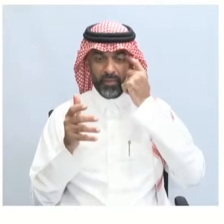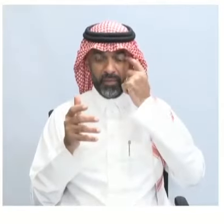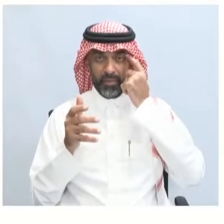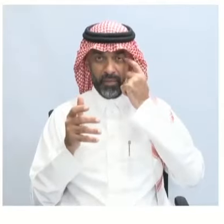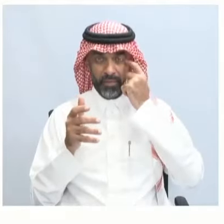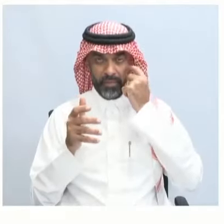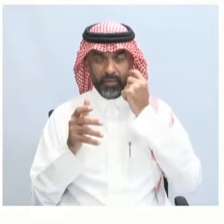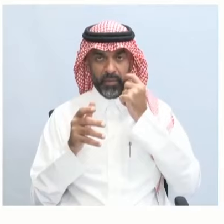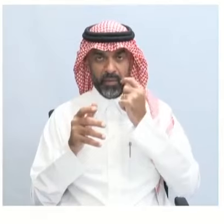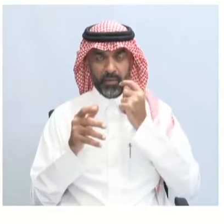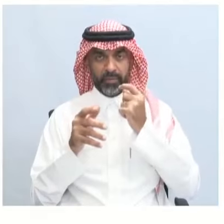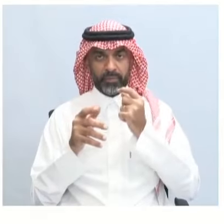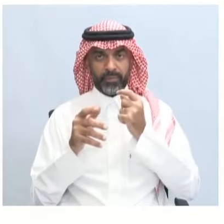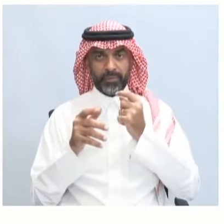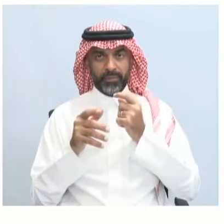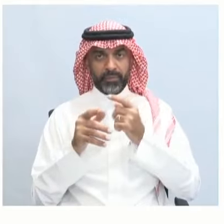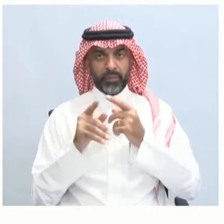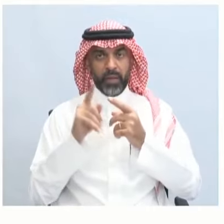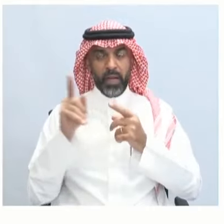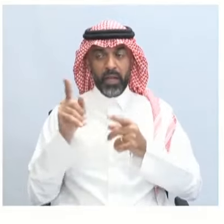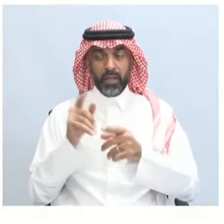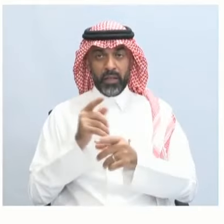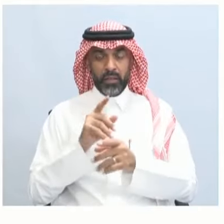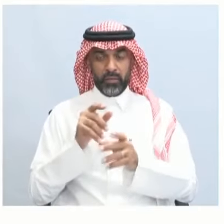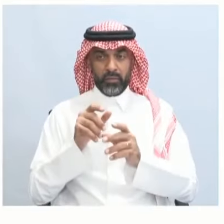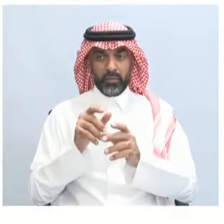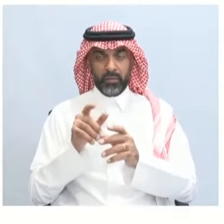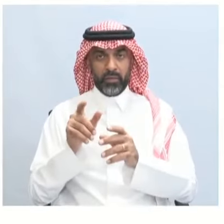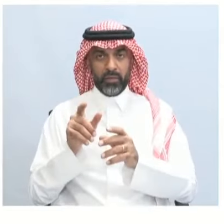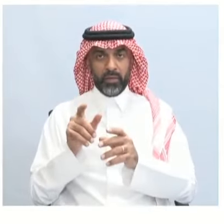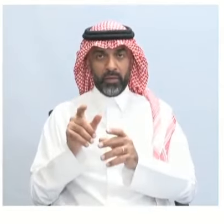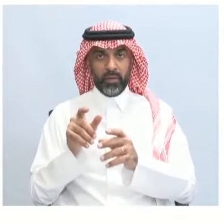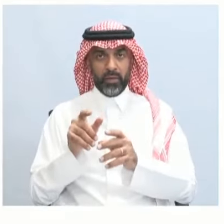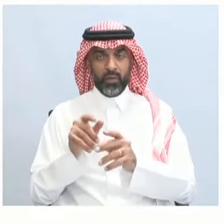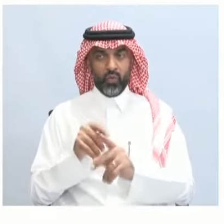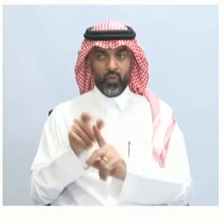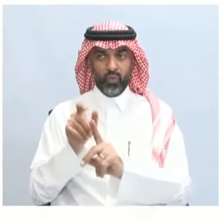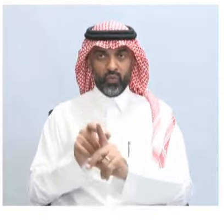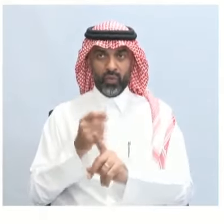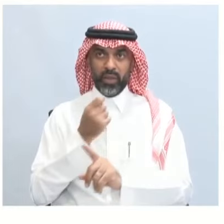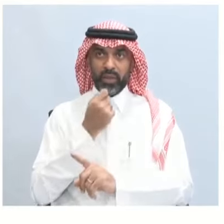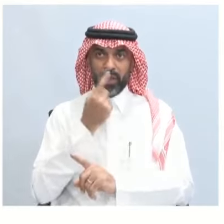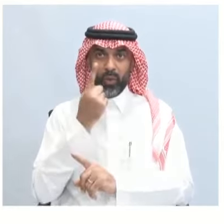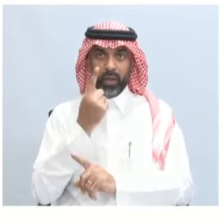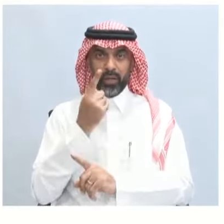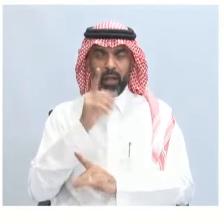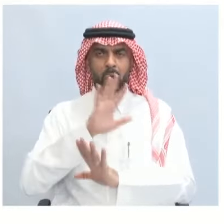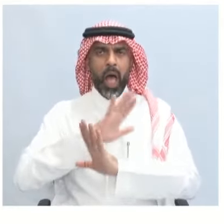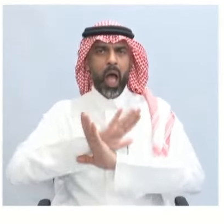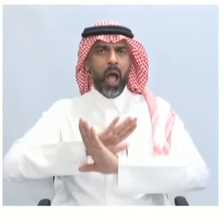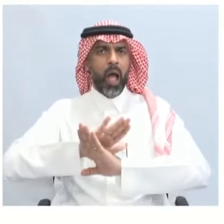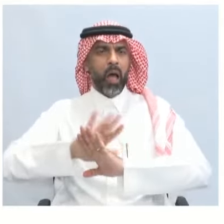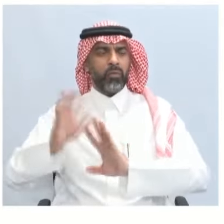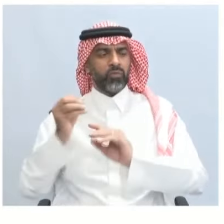النتيجه تحريم النار على اهل التوحيد انظروا الى هذا الفضل وهذا الكرم من الله جل وعلا لمن